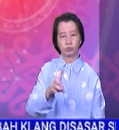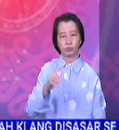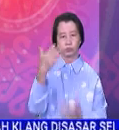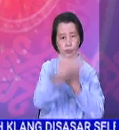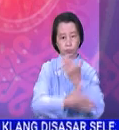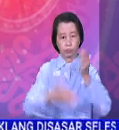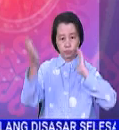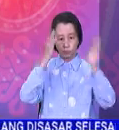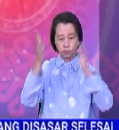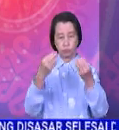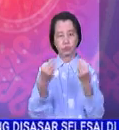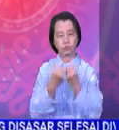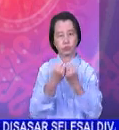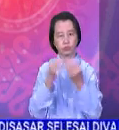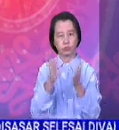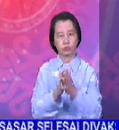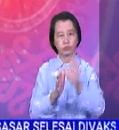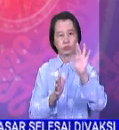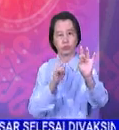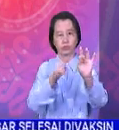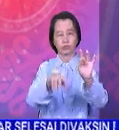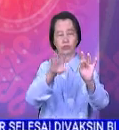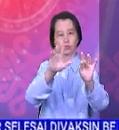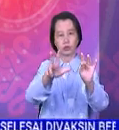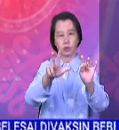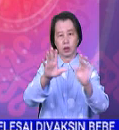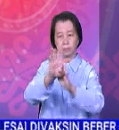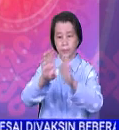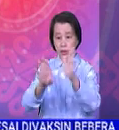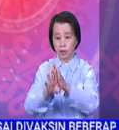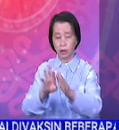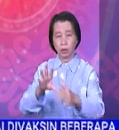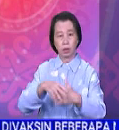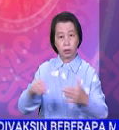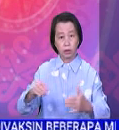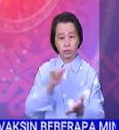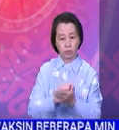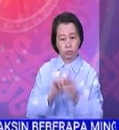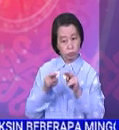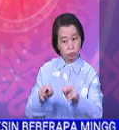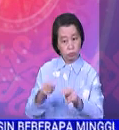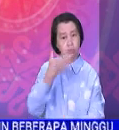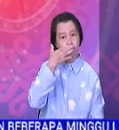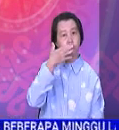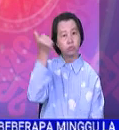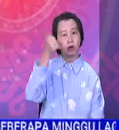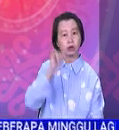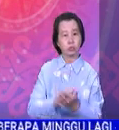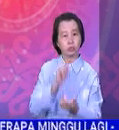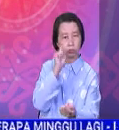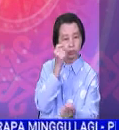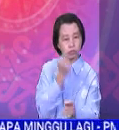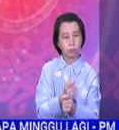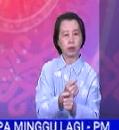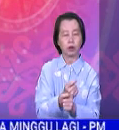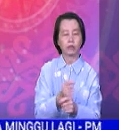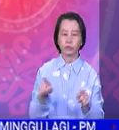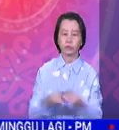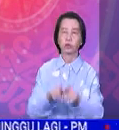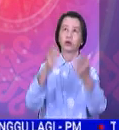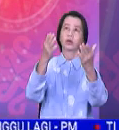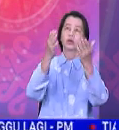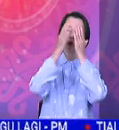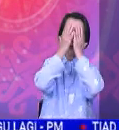seluruh negara berjumlah r.3 bilion dilihat sebagai usaha terbaik dan tepat turut